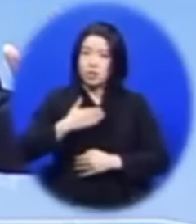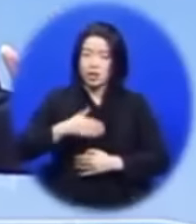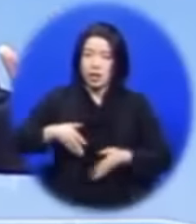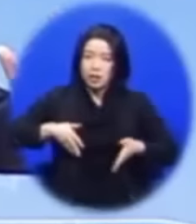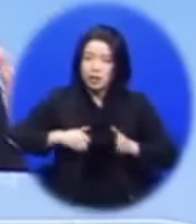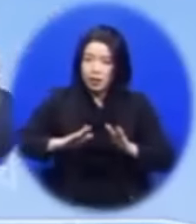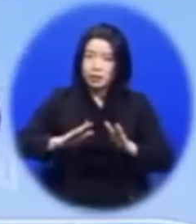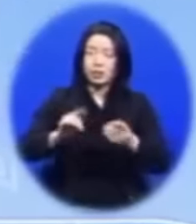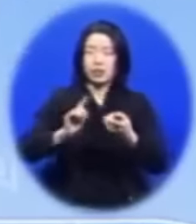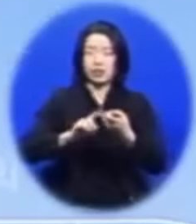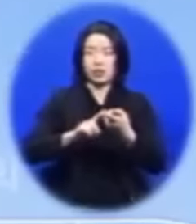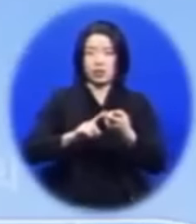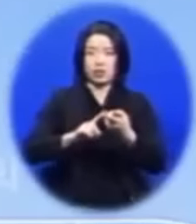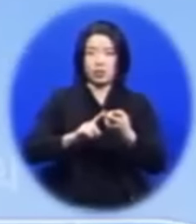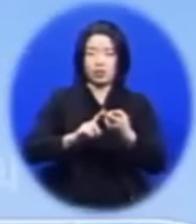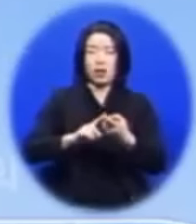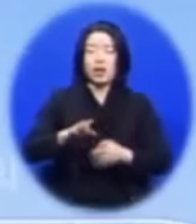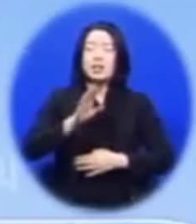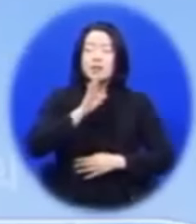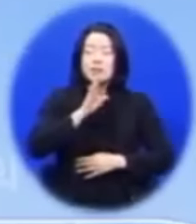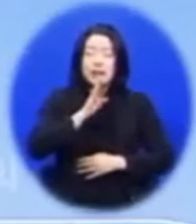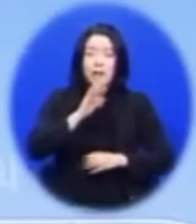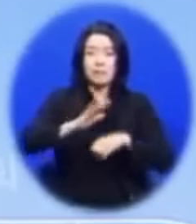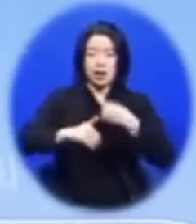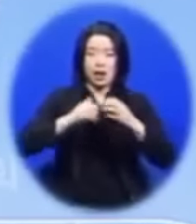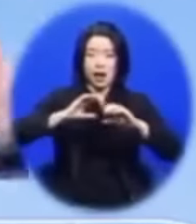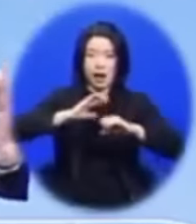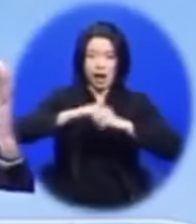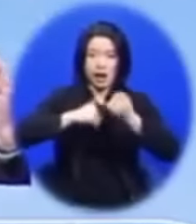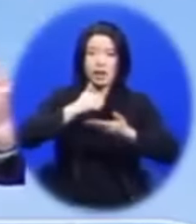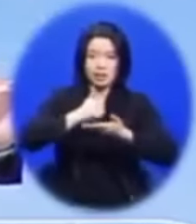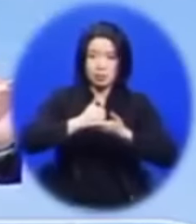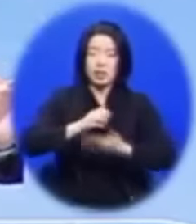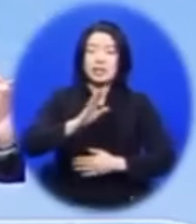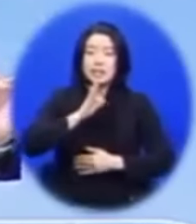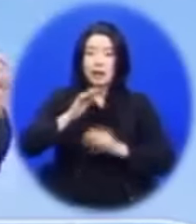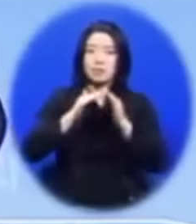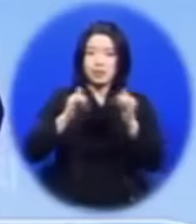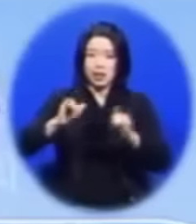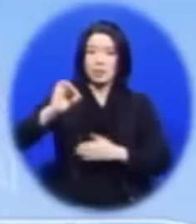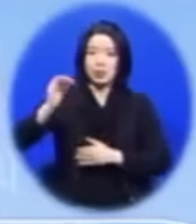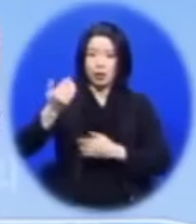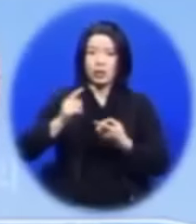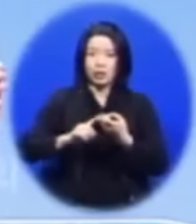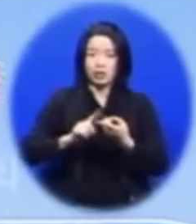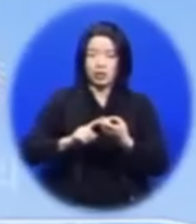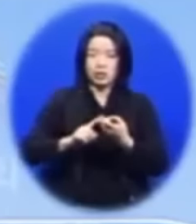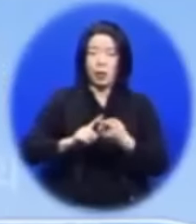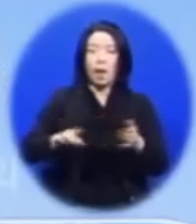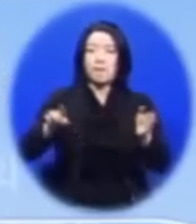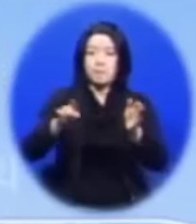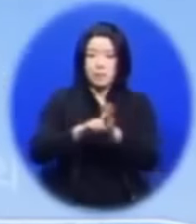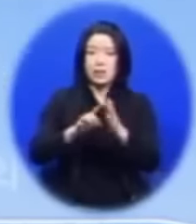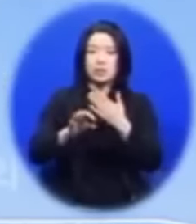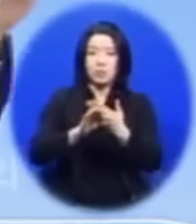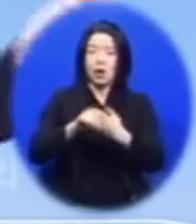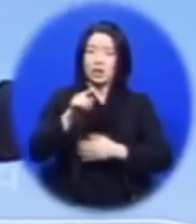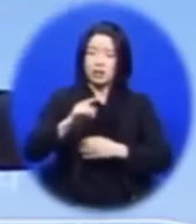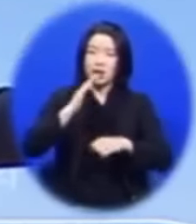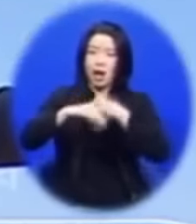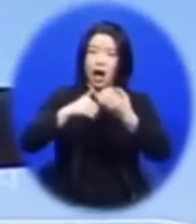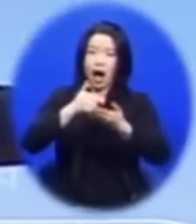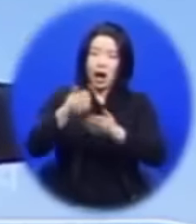나셨다 정말 참 하나님이 참 사람이 되셨다는 것을 믿으면 하나님께로